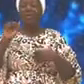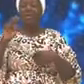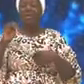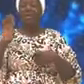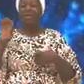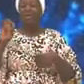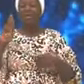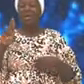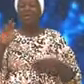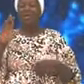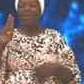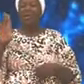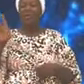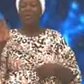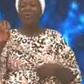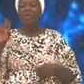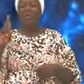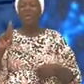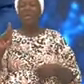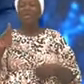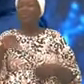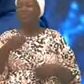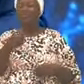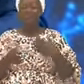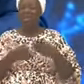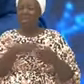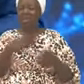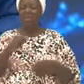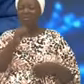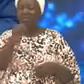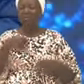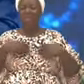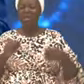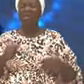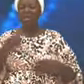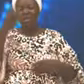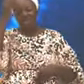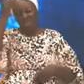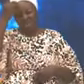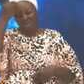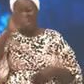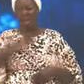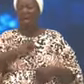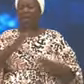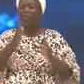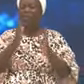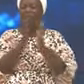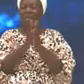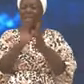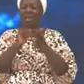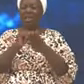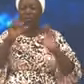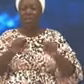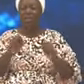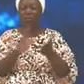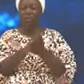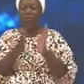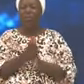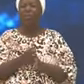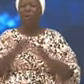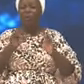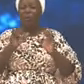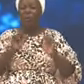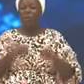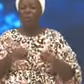problèmes de foie maladie incurable je prie les impossibles seront possibles dans ta vie soyez